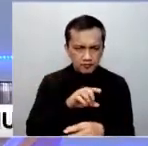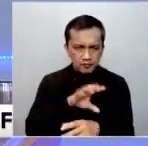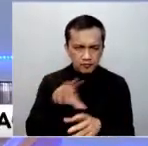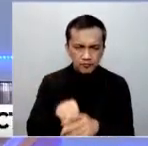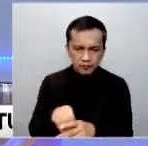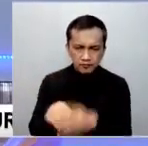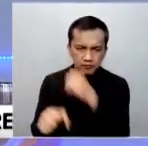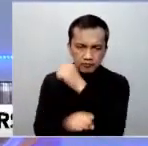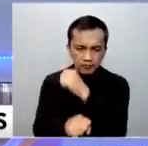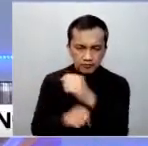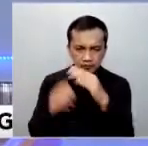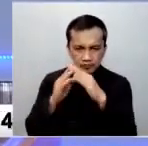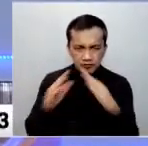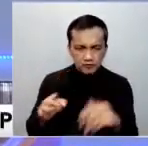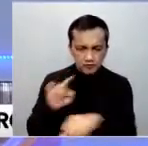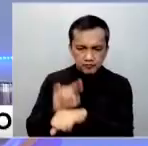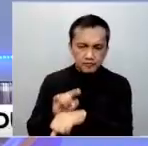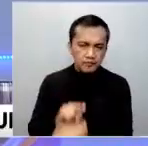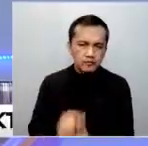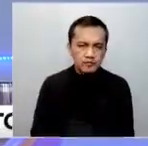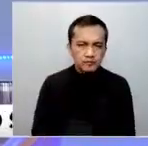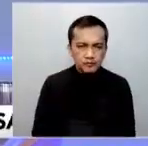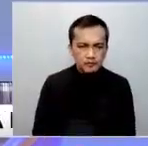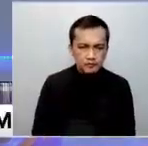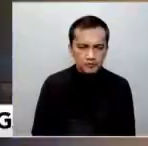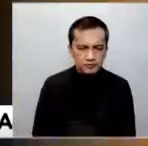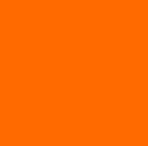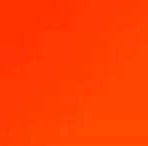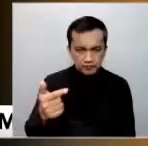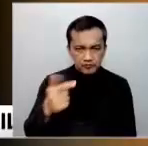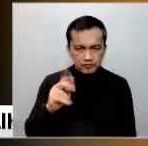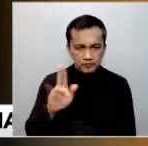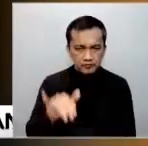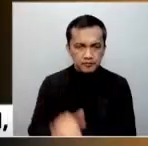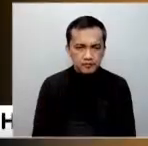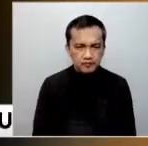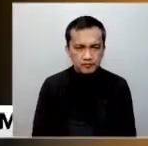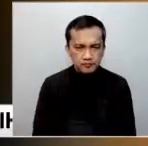bahay sa Imus. Nasa frontline ng balitang yan si Gary De Leon.